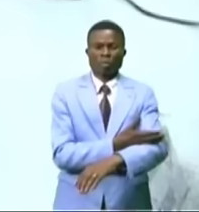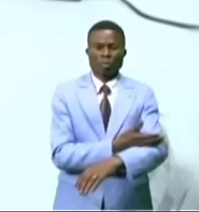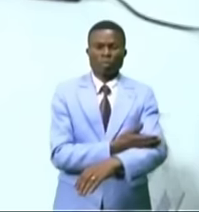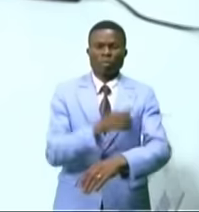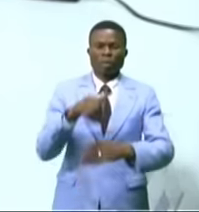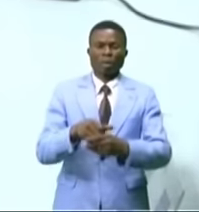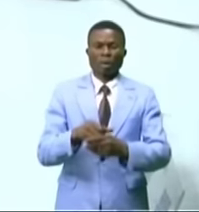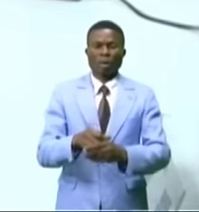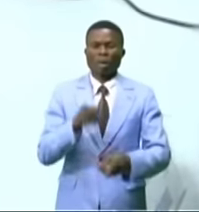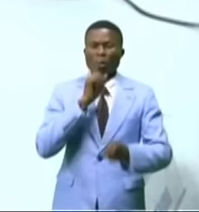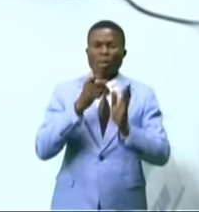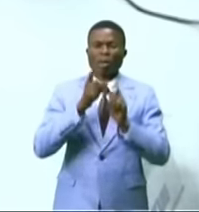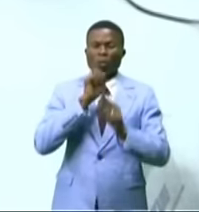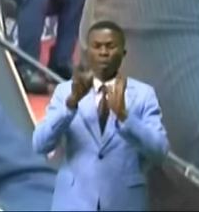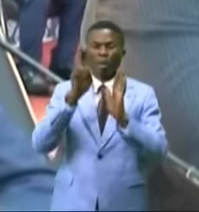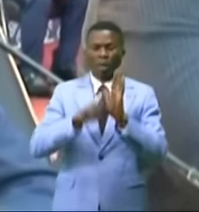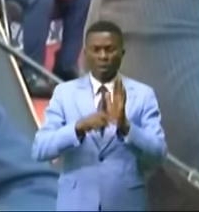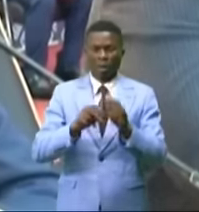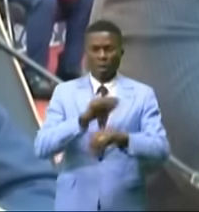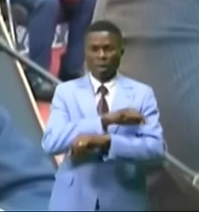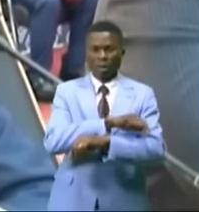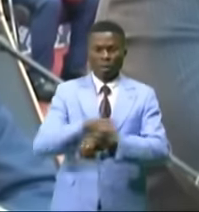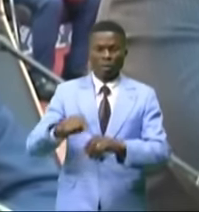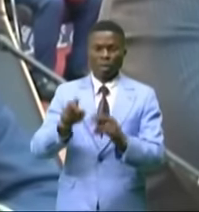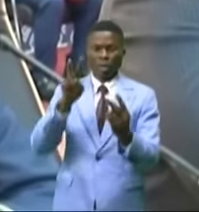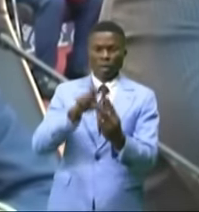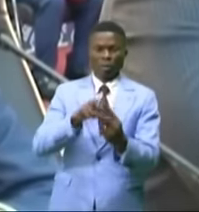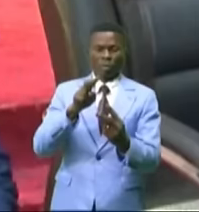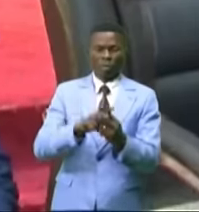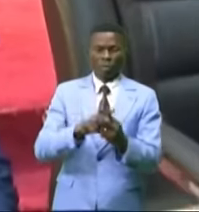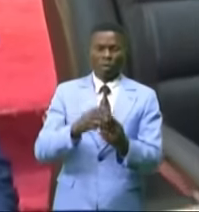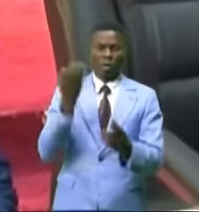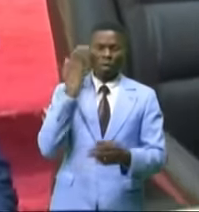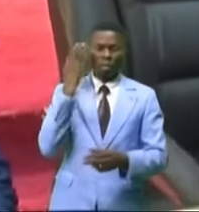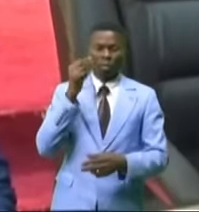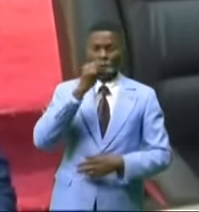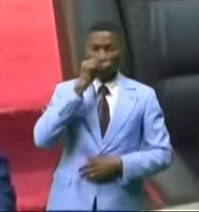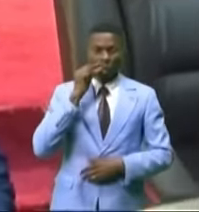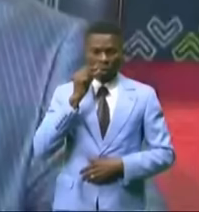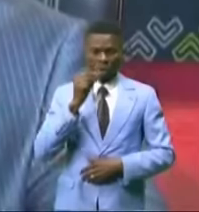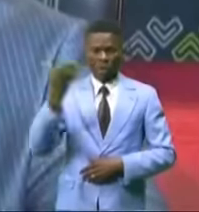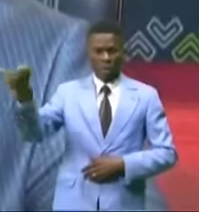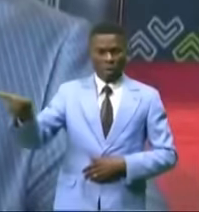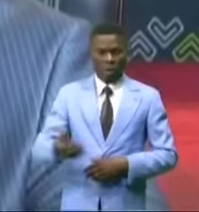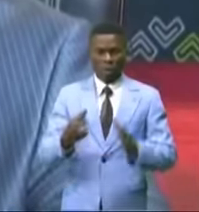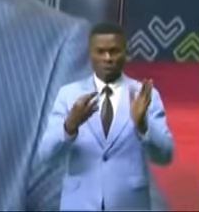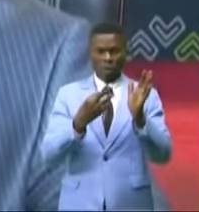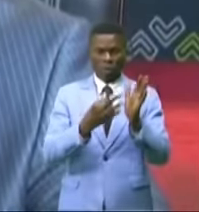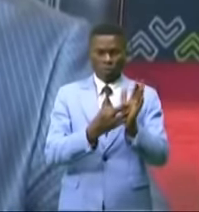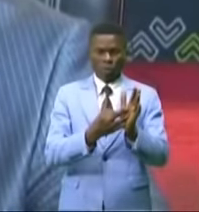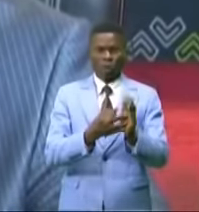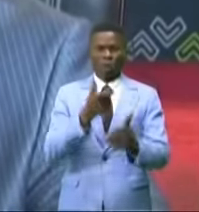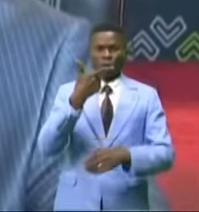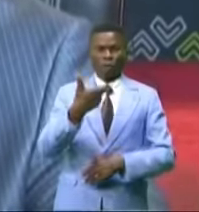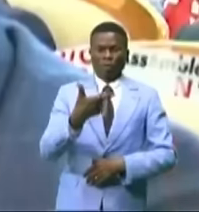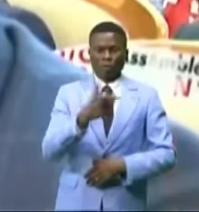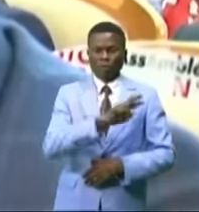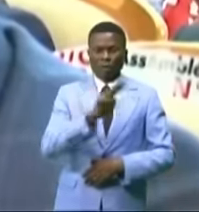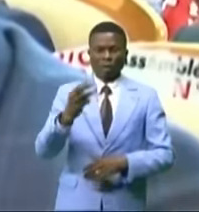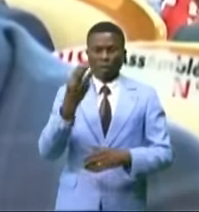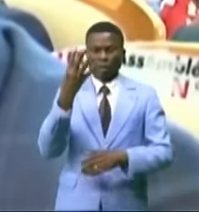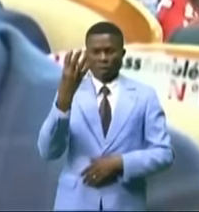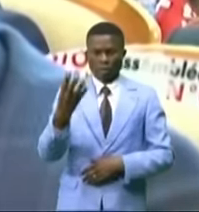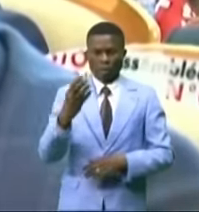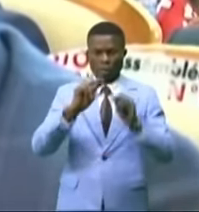Parlement. Le bureau provisoire, dirigé par Christophe Mbosoko-Diapwanga, a reçu ce jeudi 8 février 2024 les rapports